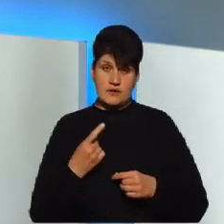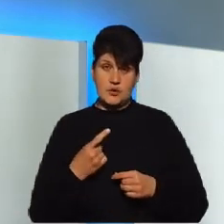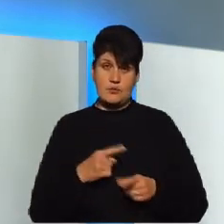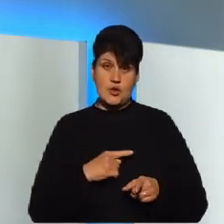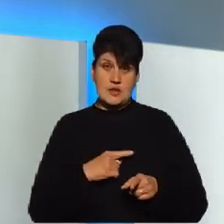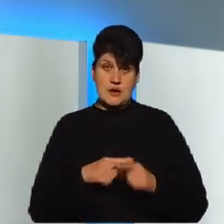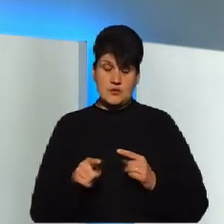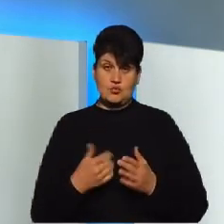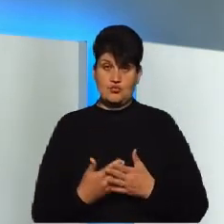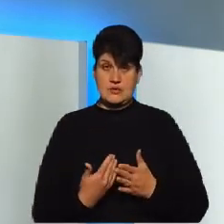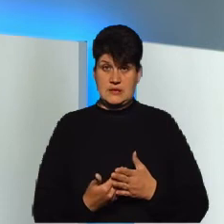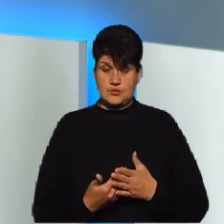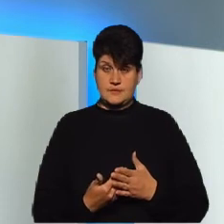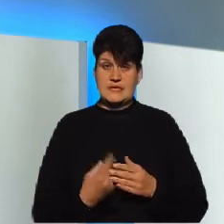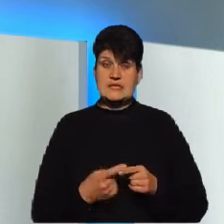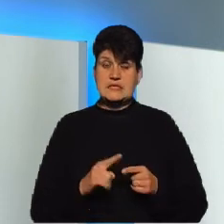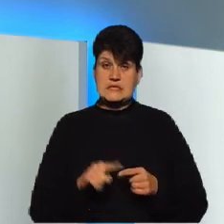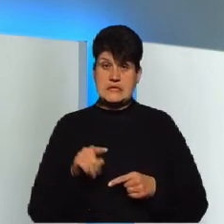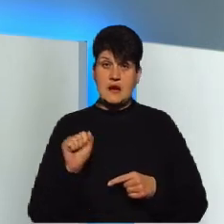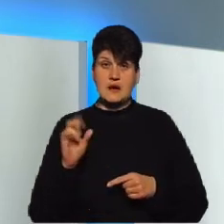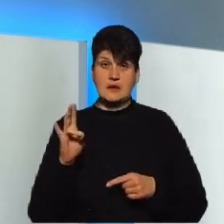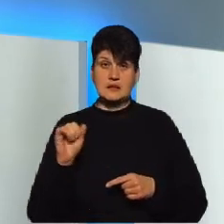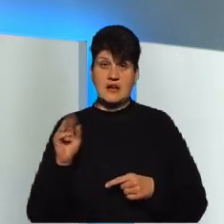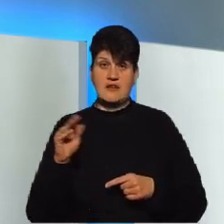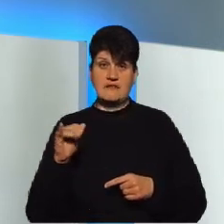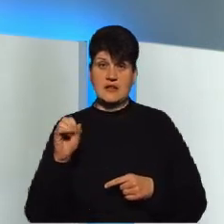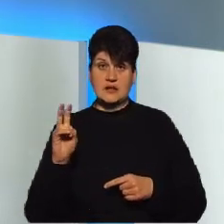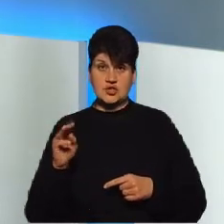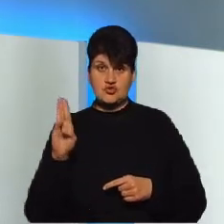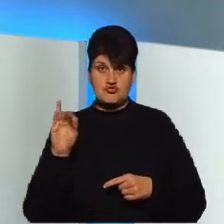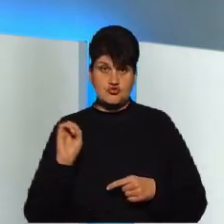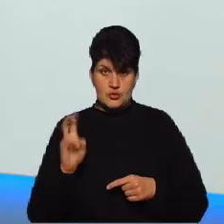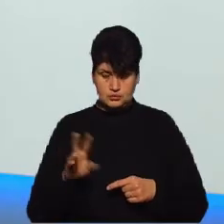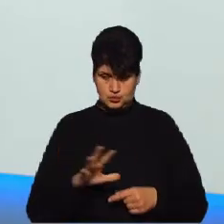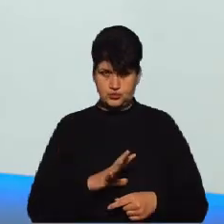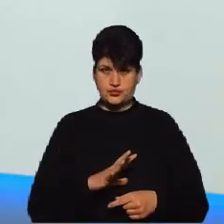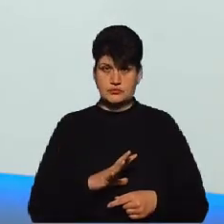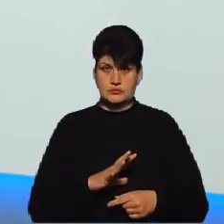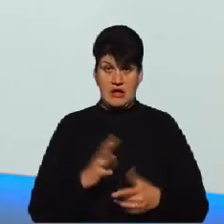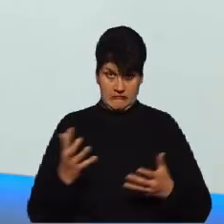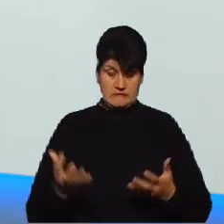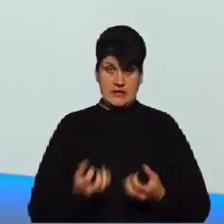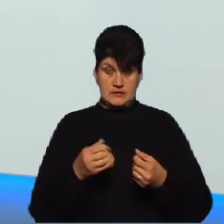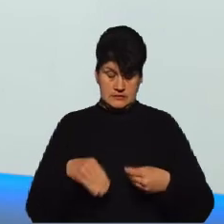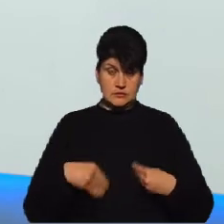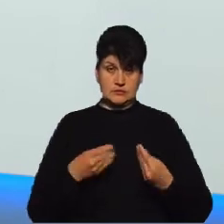типу. Це анафілактичний шок. І вдалося надати допомогу? Так.